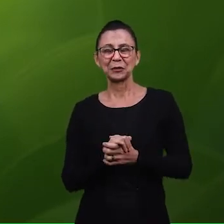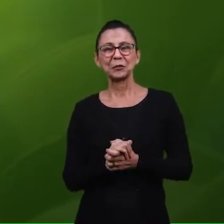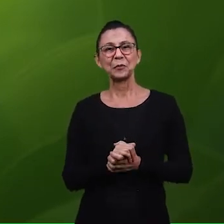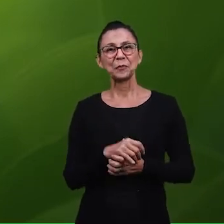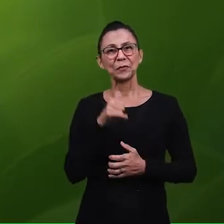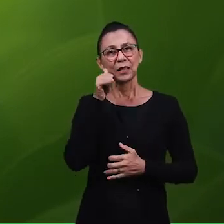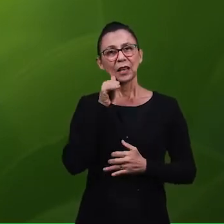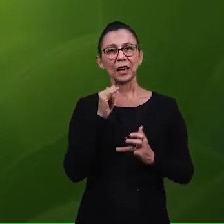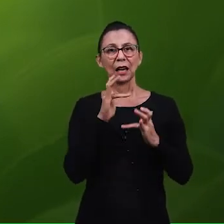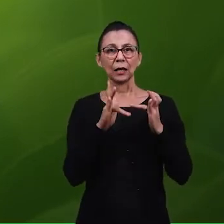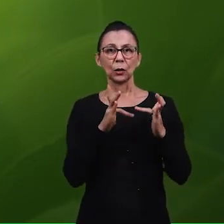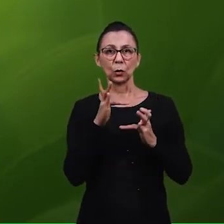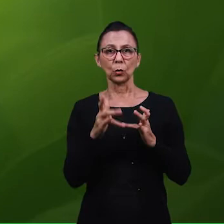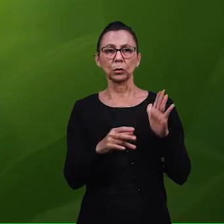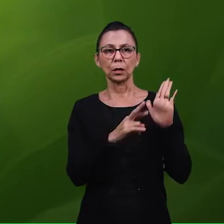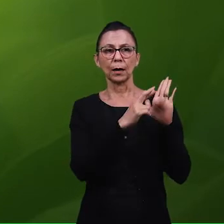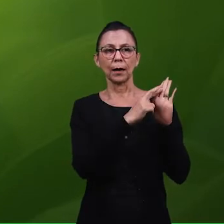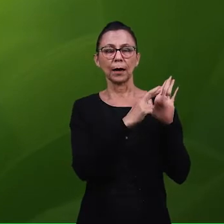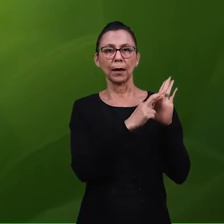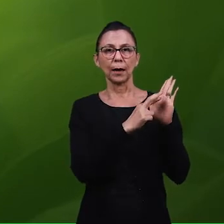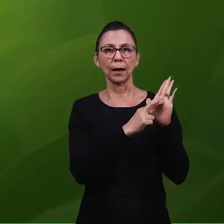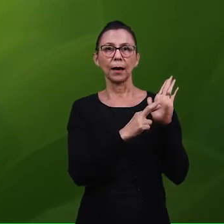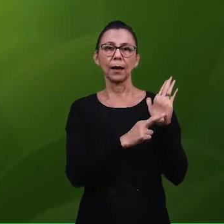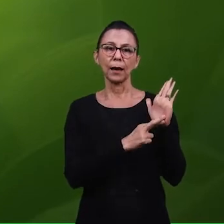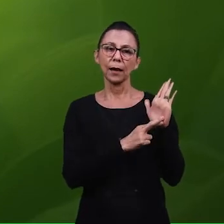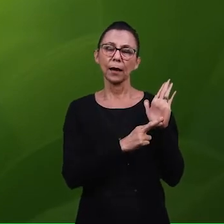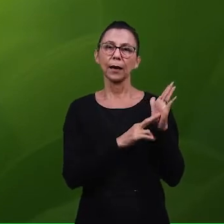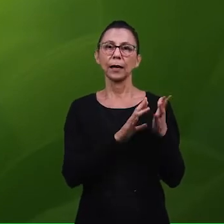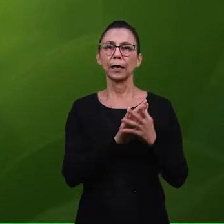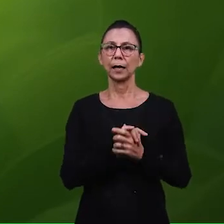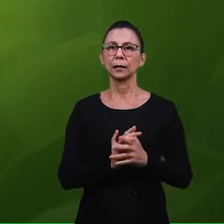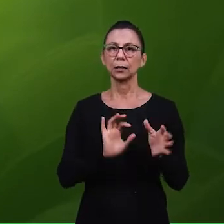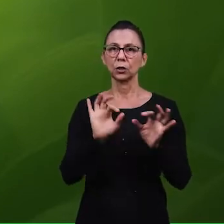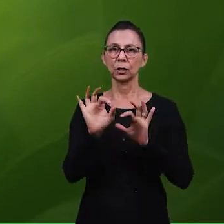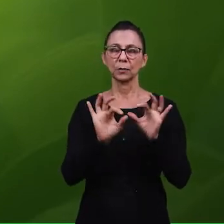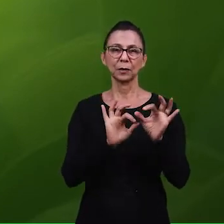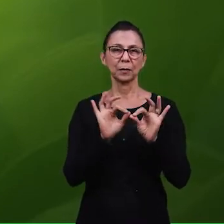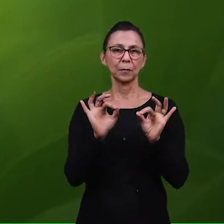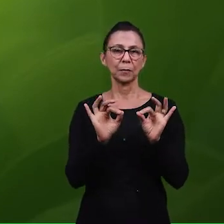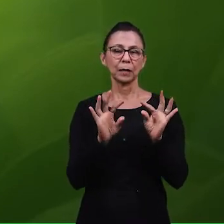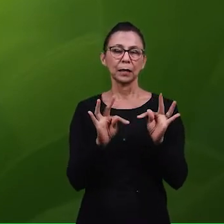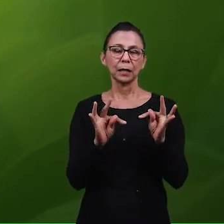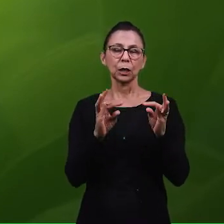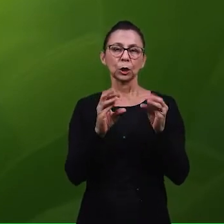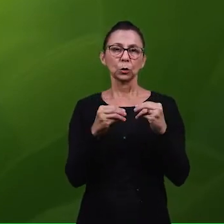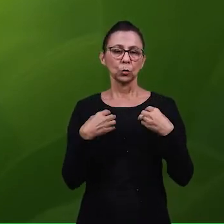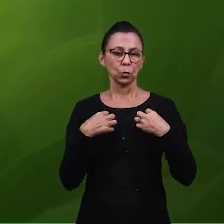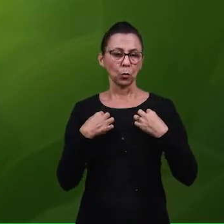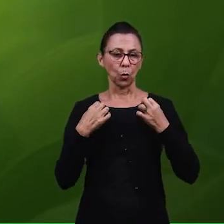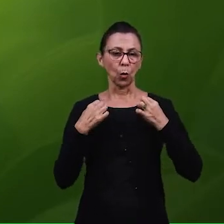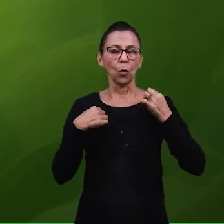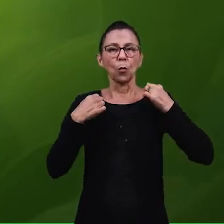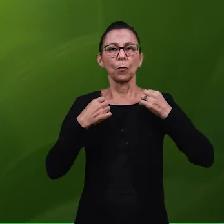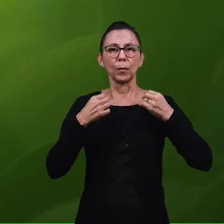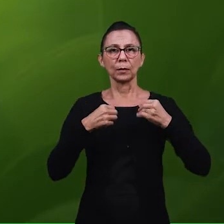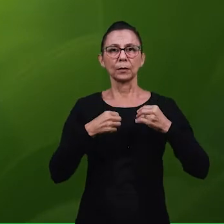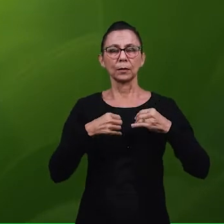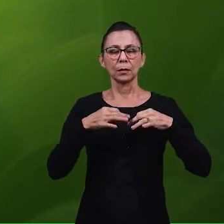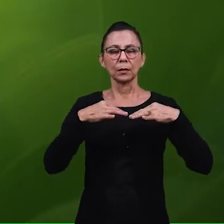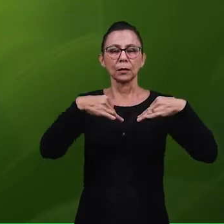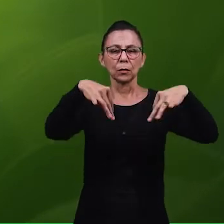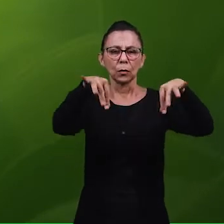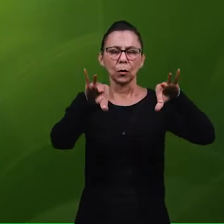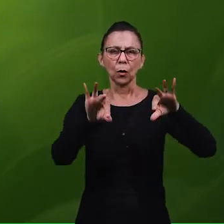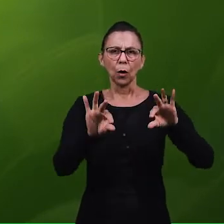vais revenir pour te chercher. Donc, cela était très intéressant. Pendant cette période,